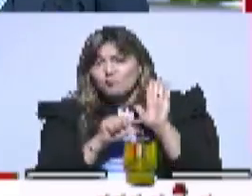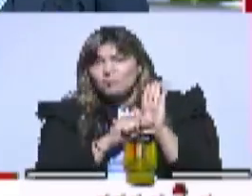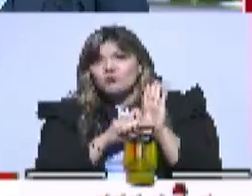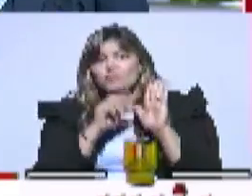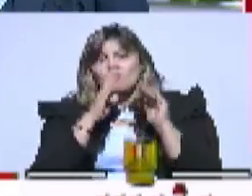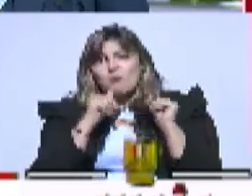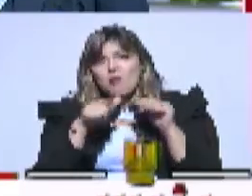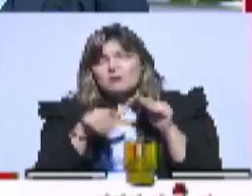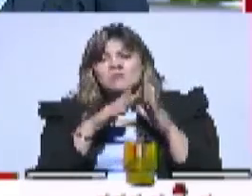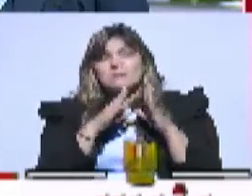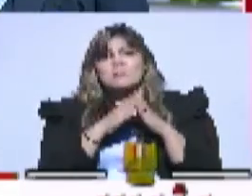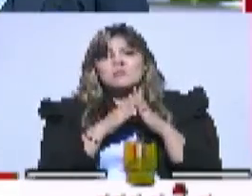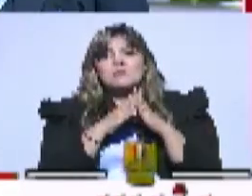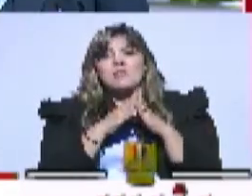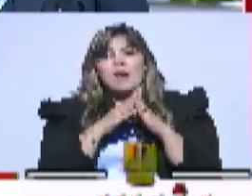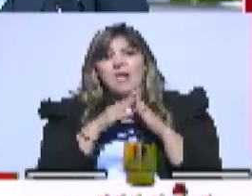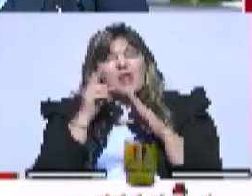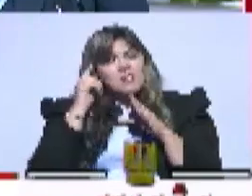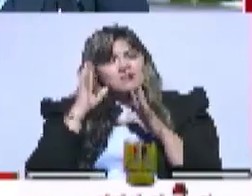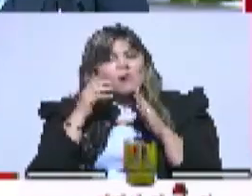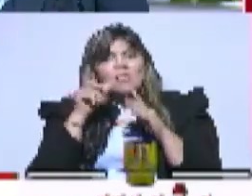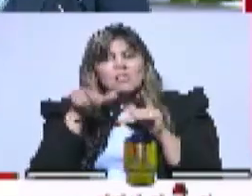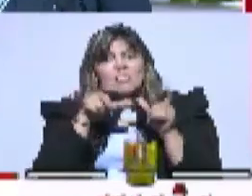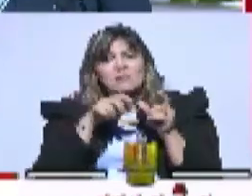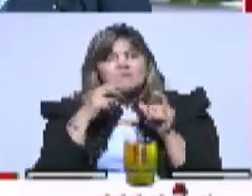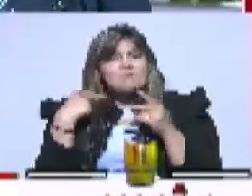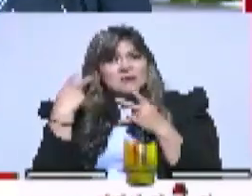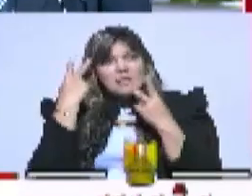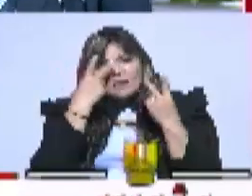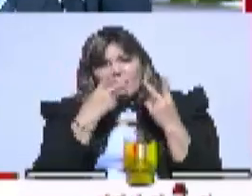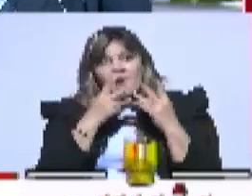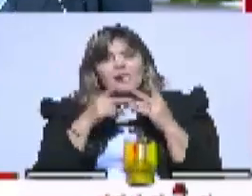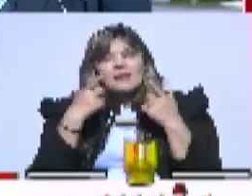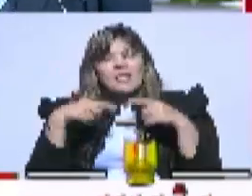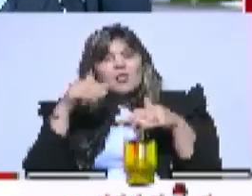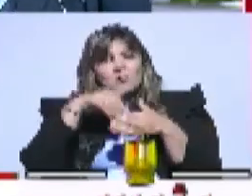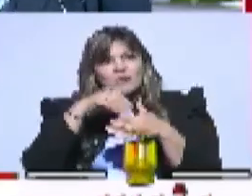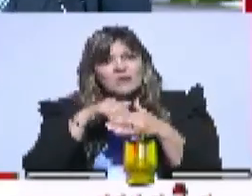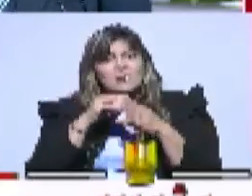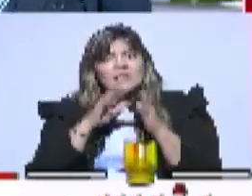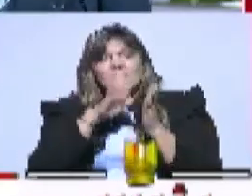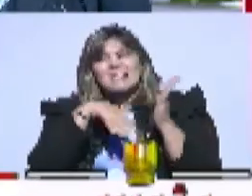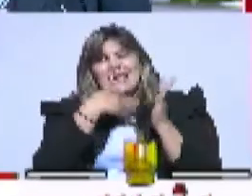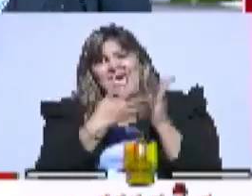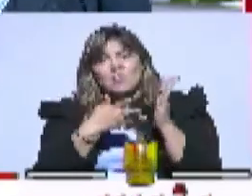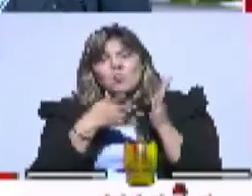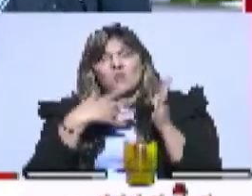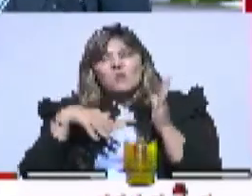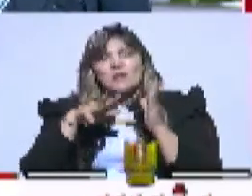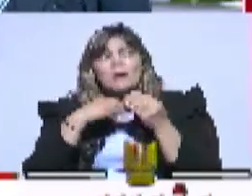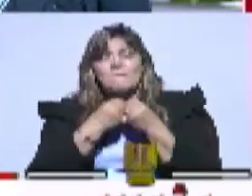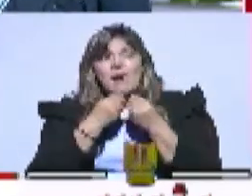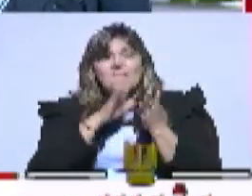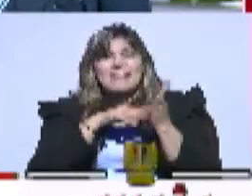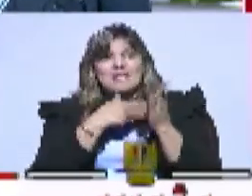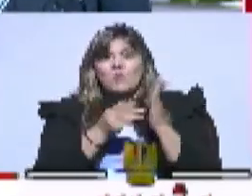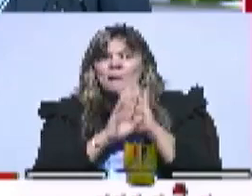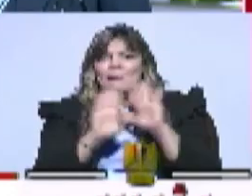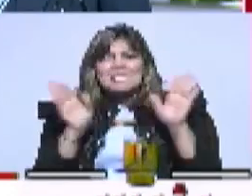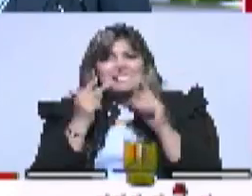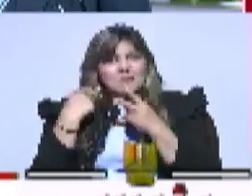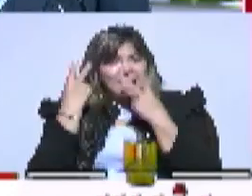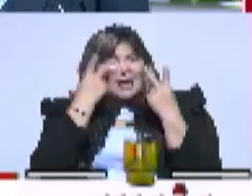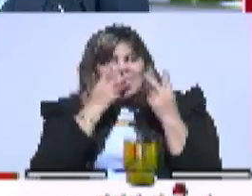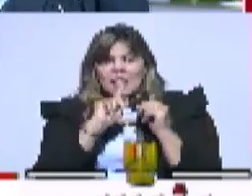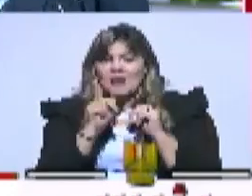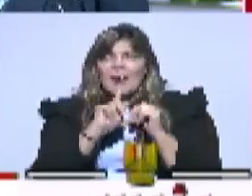المصري. يعني عشان بس البعض بيتخيل أنه الهيئة الوطنية للانتخابات بتضع جدول وإحنا بنمشي على الجدول من وحي